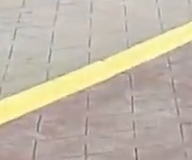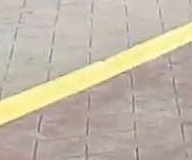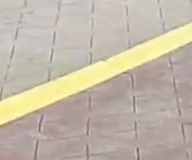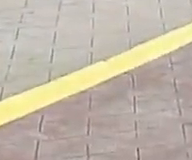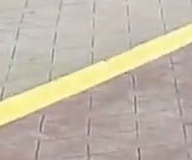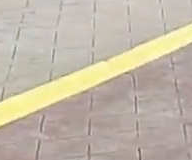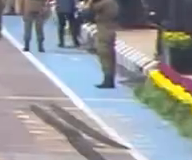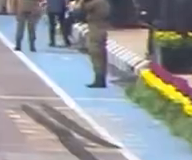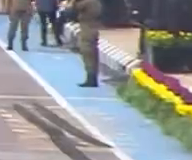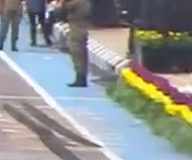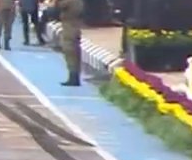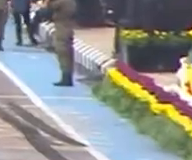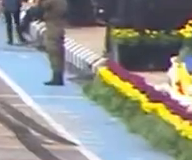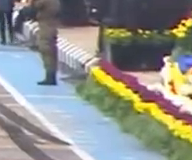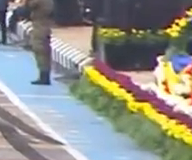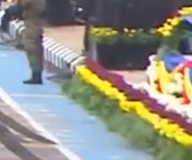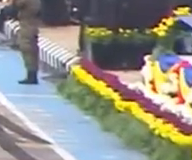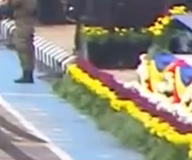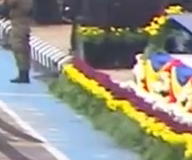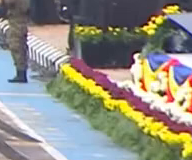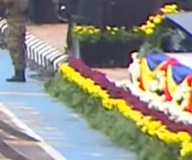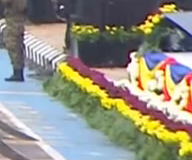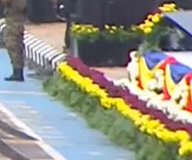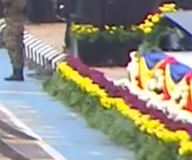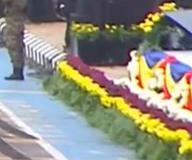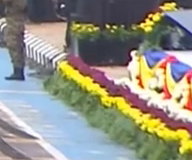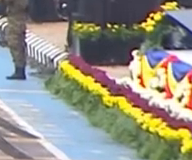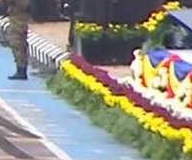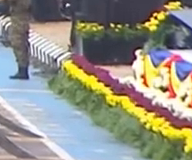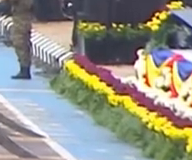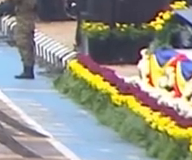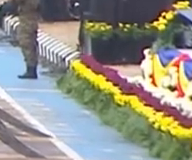Barisan kita yang ikhlas